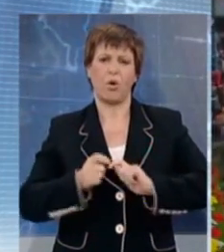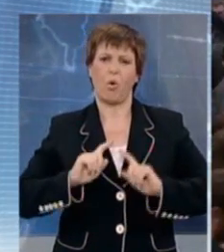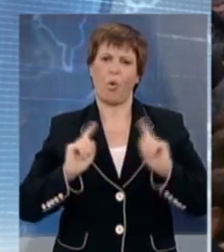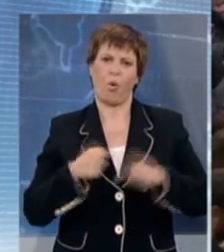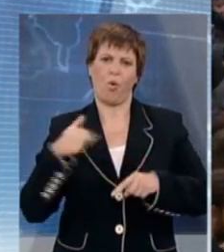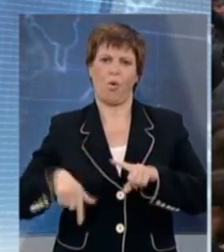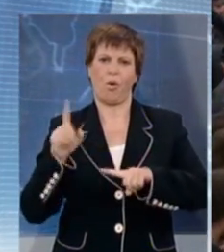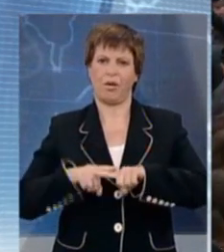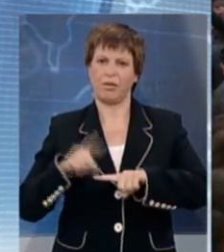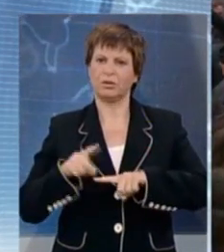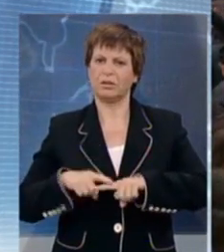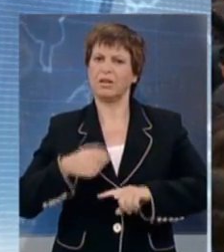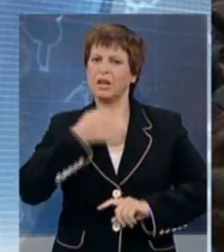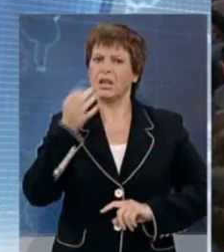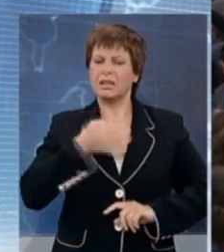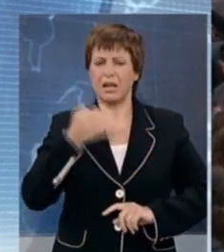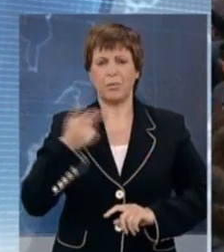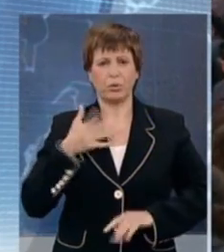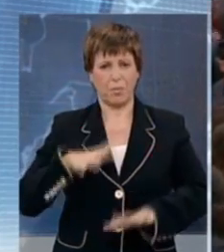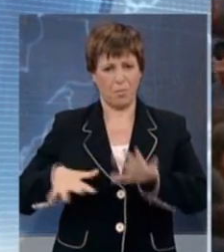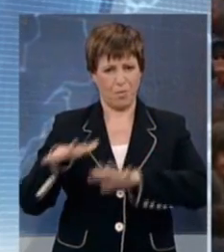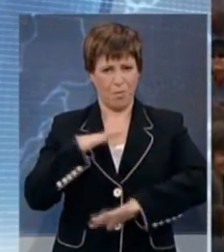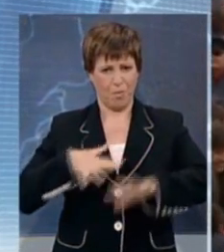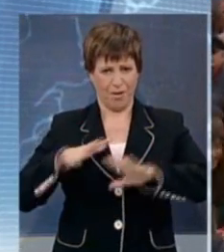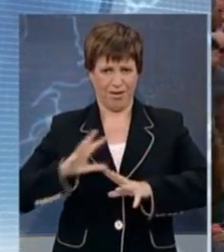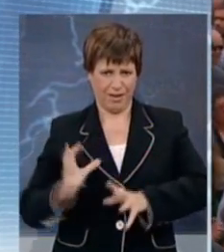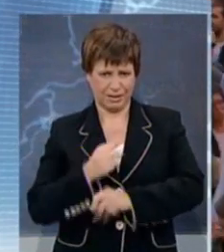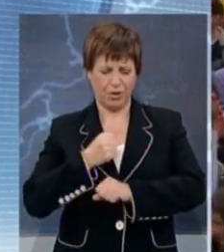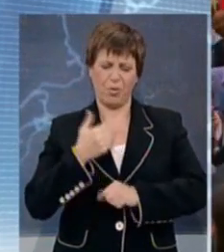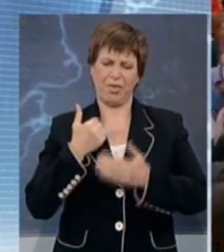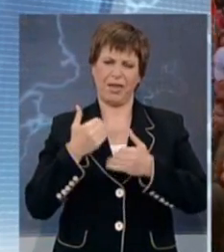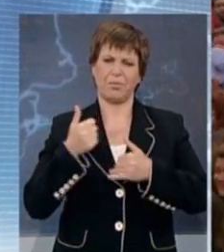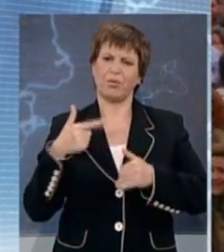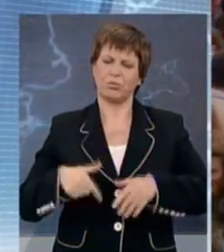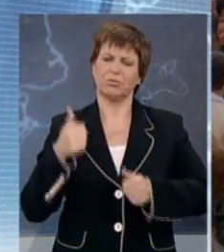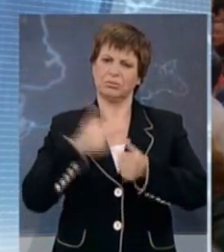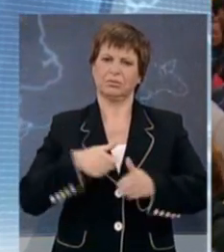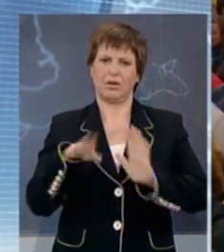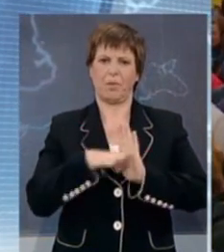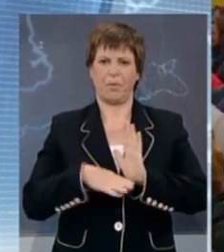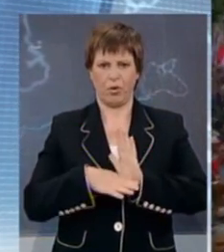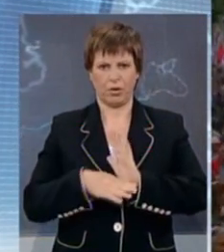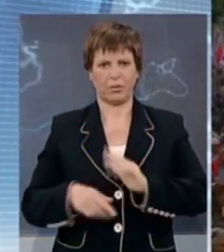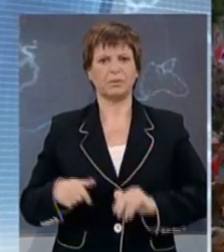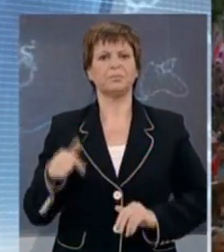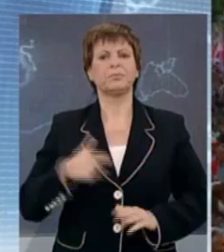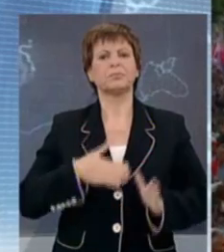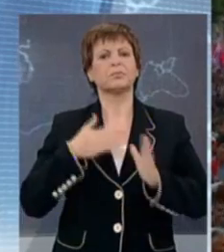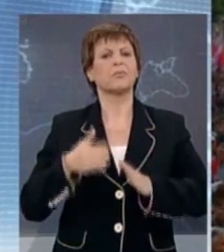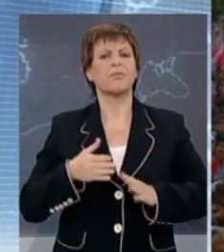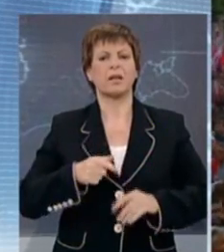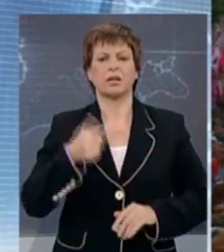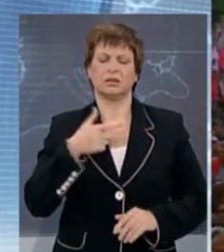να αλλάξουν όλα στην πατρίδα μας, τονίζοντας πως μαγικές συνταγές δεν υπάρχουν. Η φετινή Πρωτομαγιά βρίσκει τους Έλληνες σε βαθιά